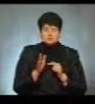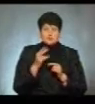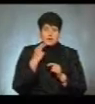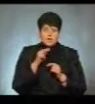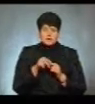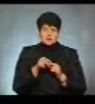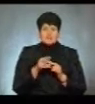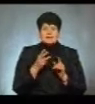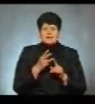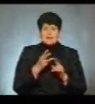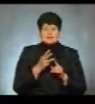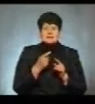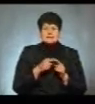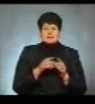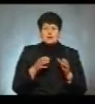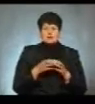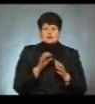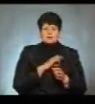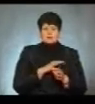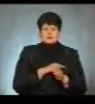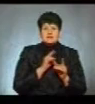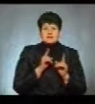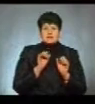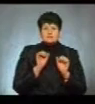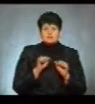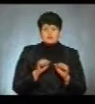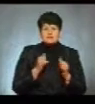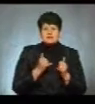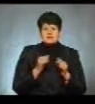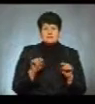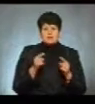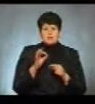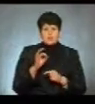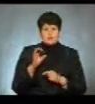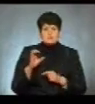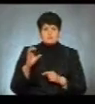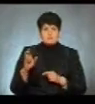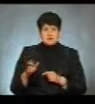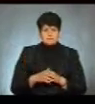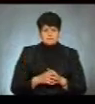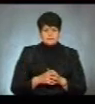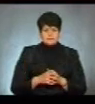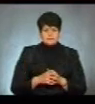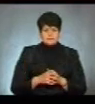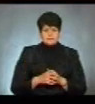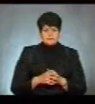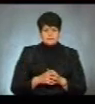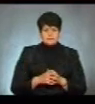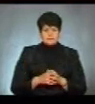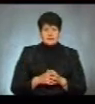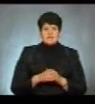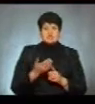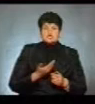краще. Третя модель – це колективний споживач, але вона тільки можлива, де створено ОСББ будинку. Це комунальні послуги.